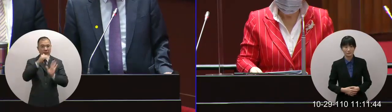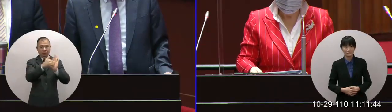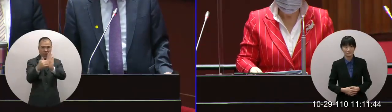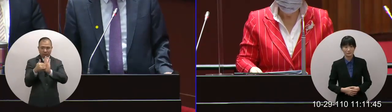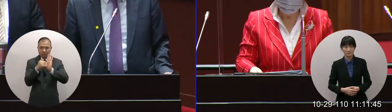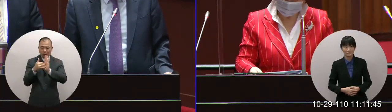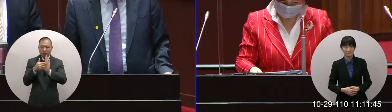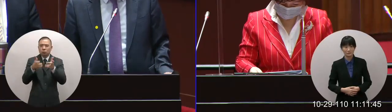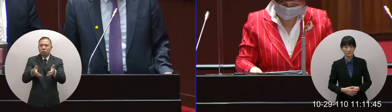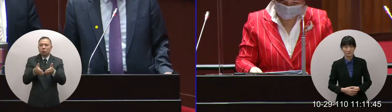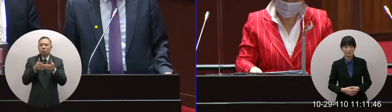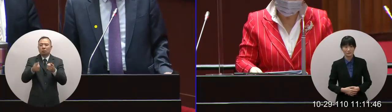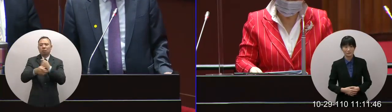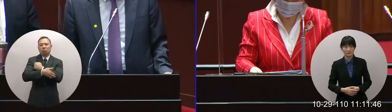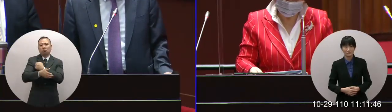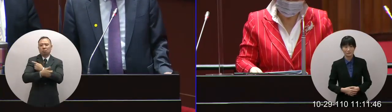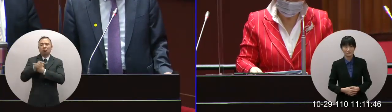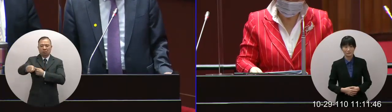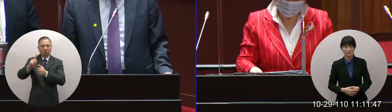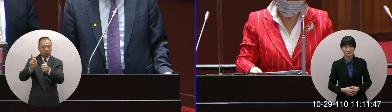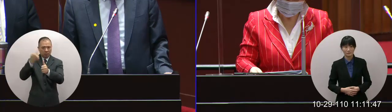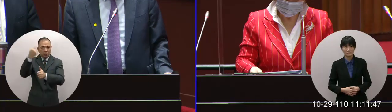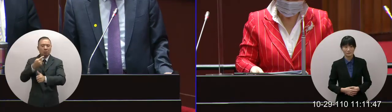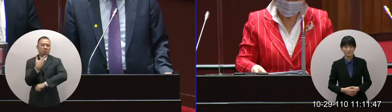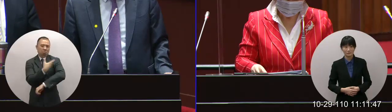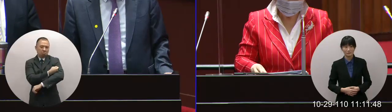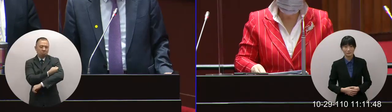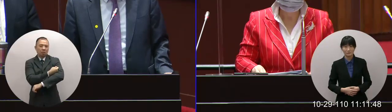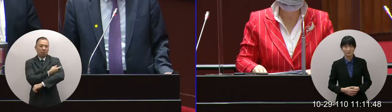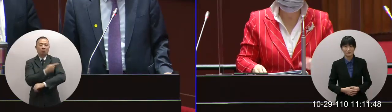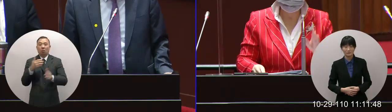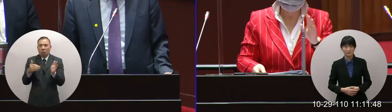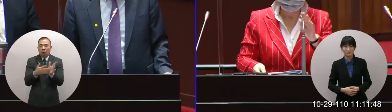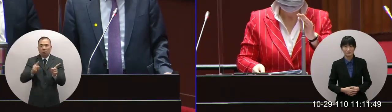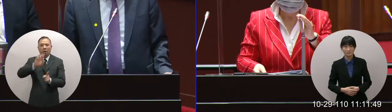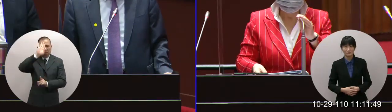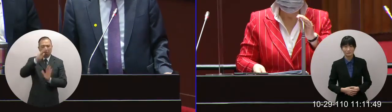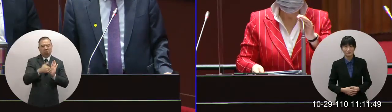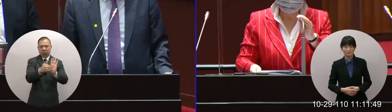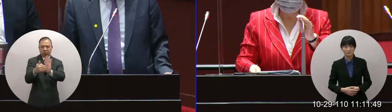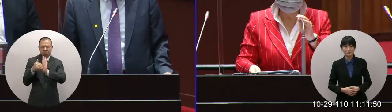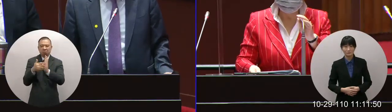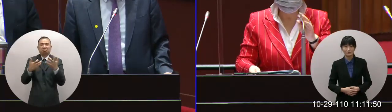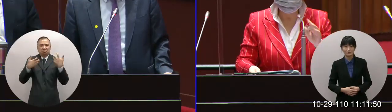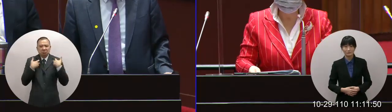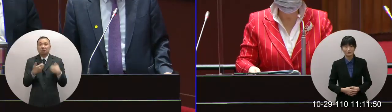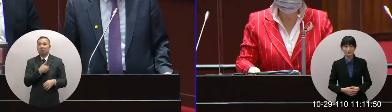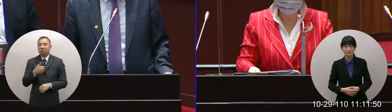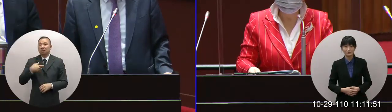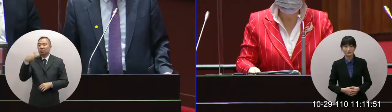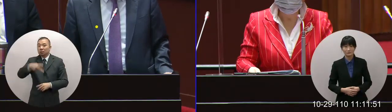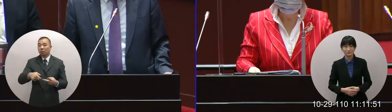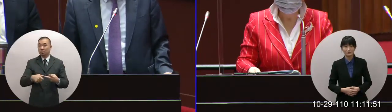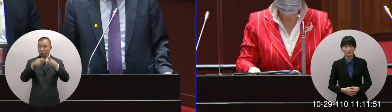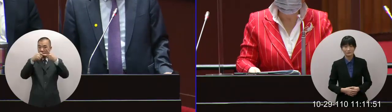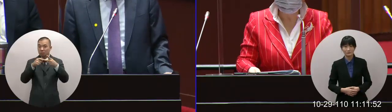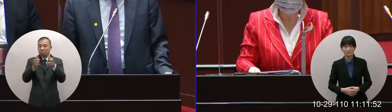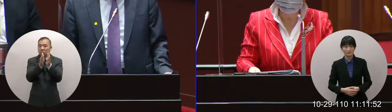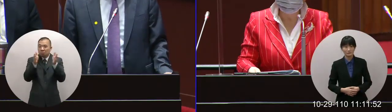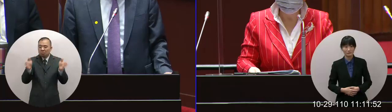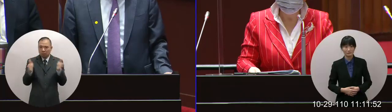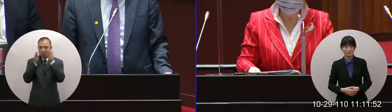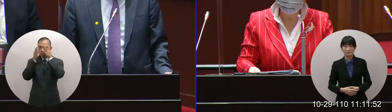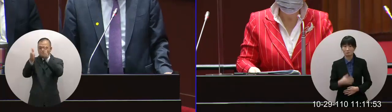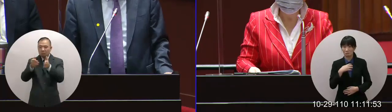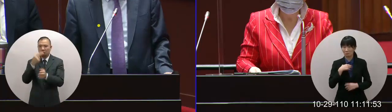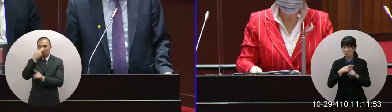员都要先打，那才能够帮我们把防疫的工作扛起来。 好， 然后第二个阶段就对于高危的人。